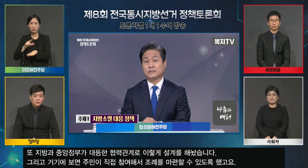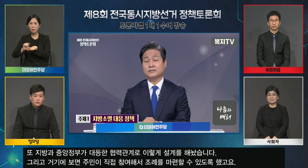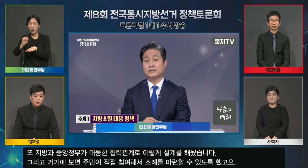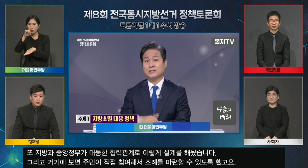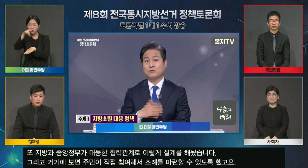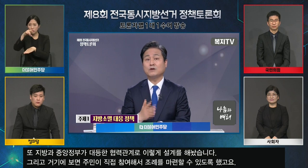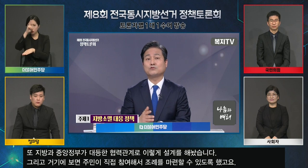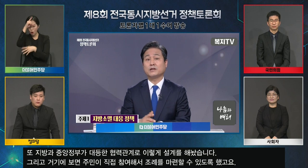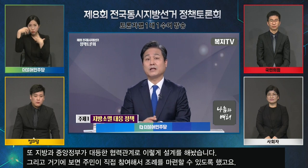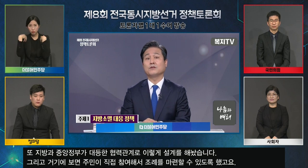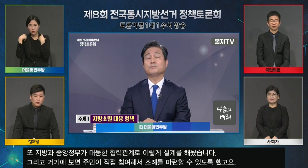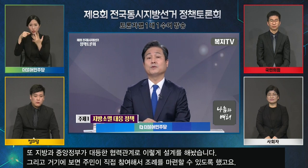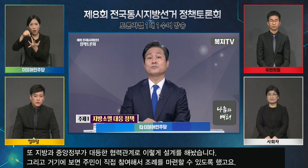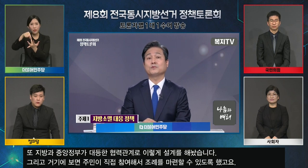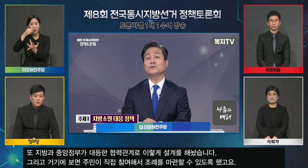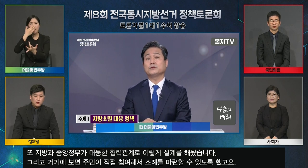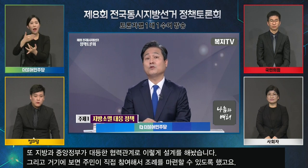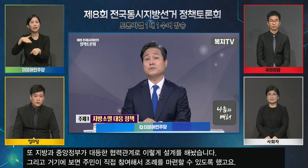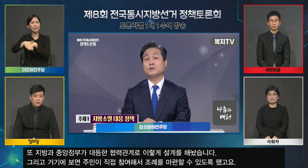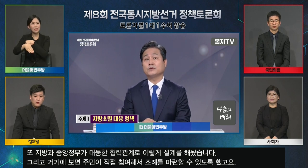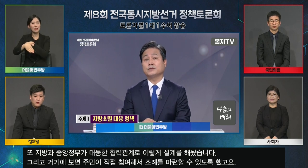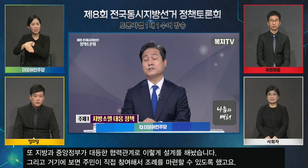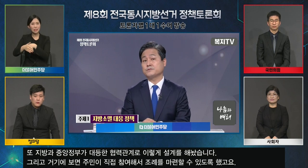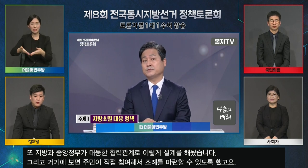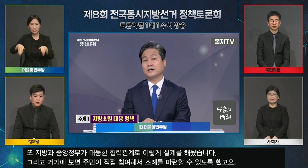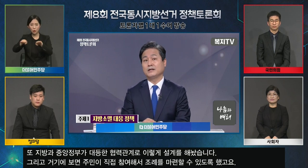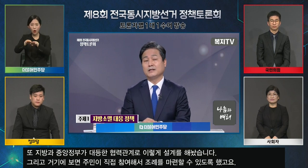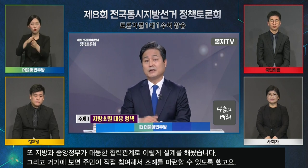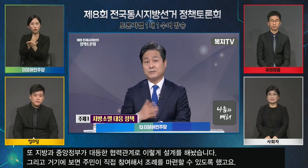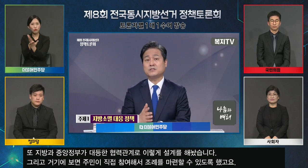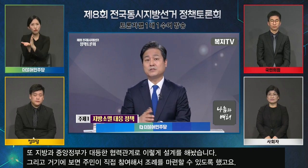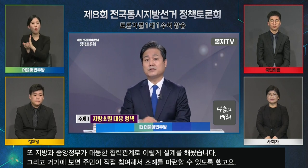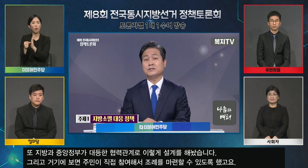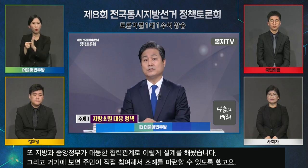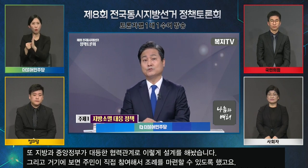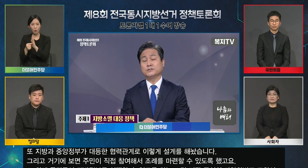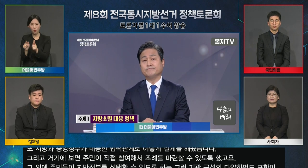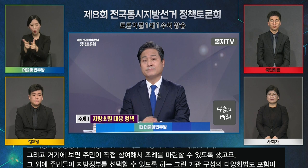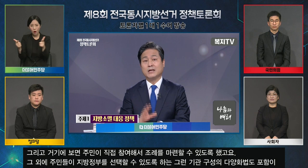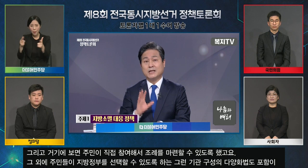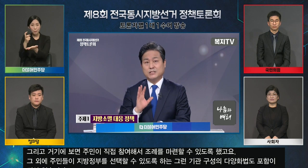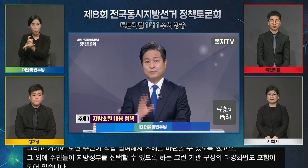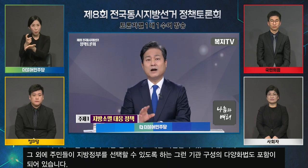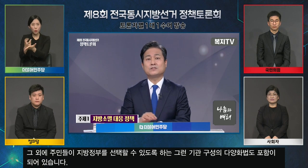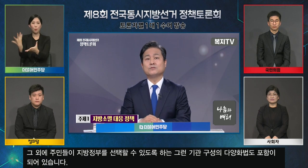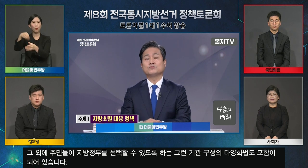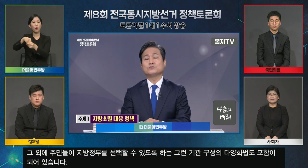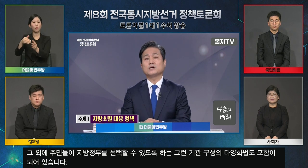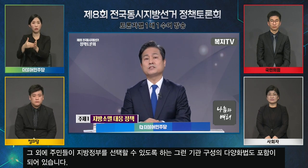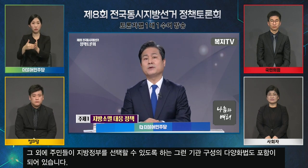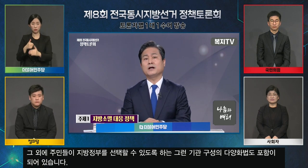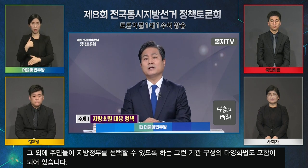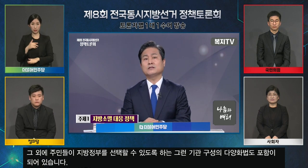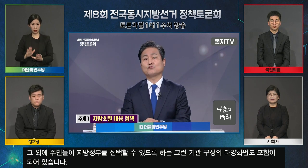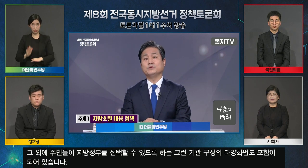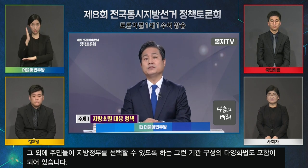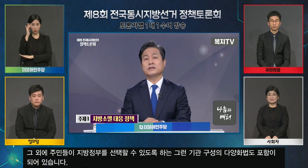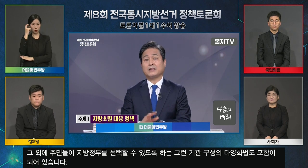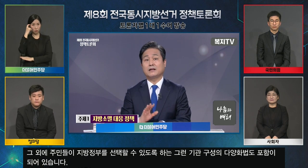있도록 하는 그런 기관구성의 다양화법도 포함이 되어 있습니다. 이 말씀을 드리는 이유는 지방정부가